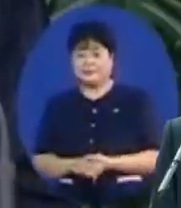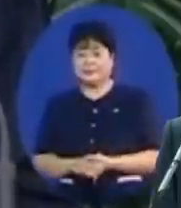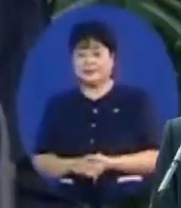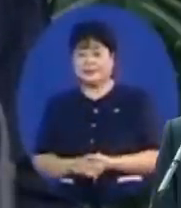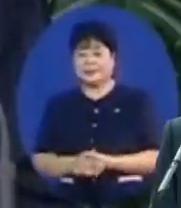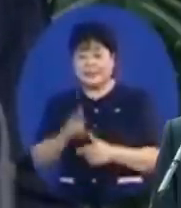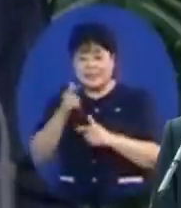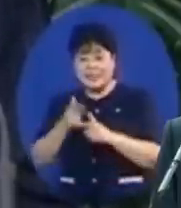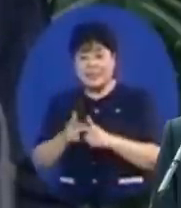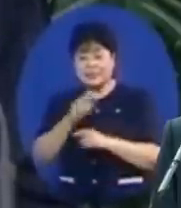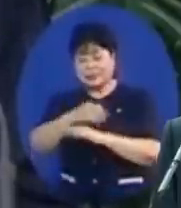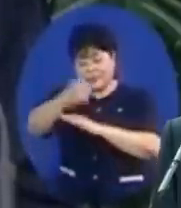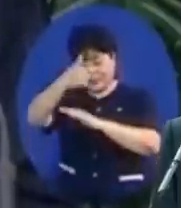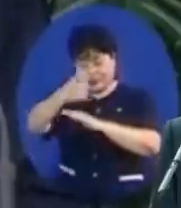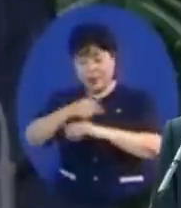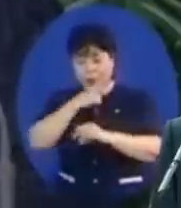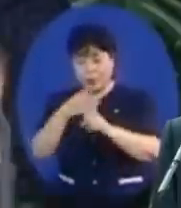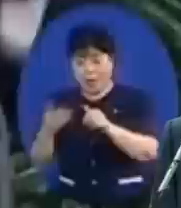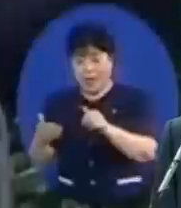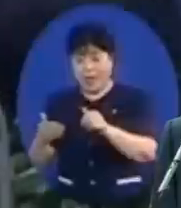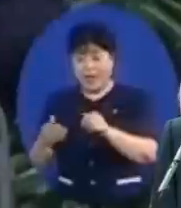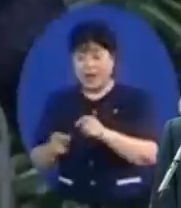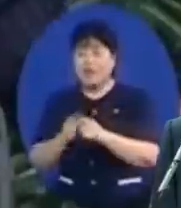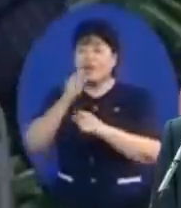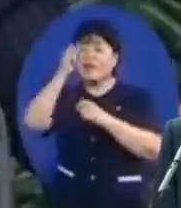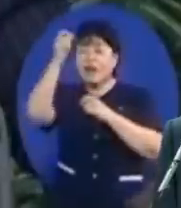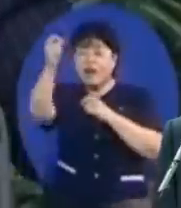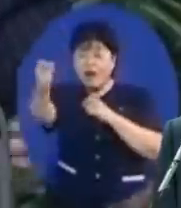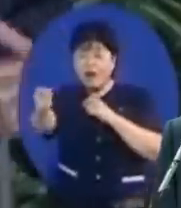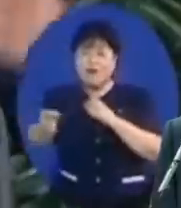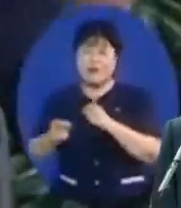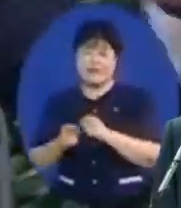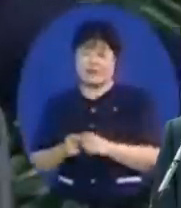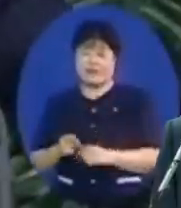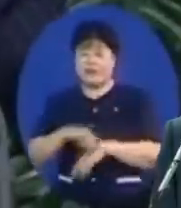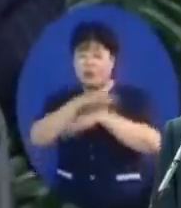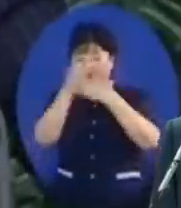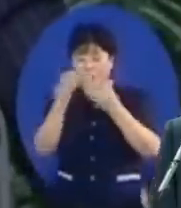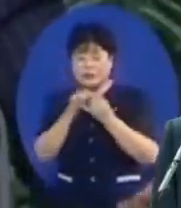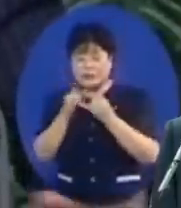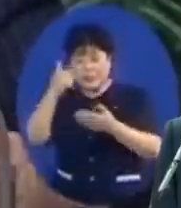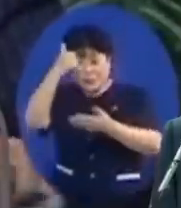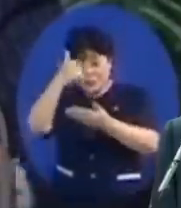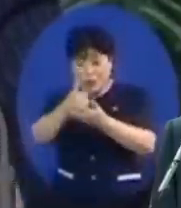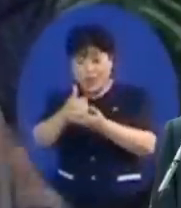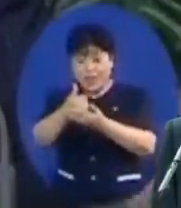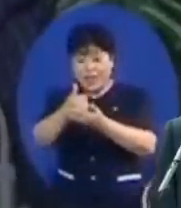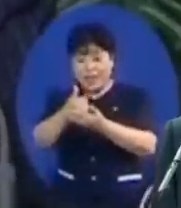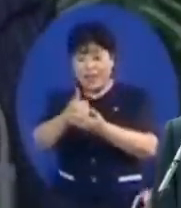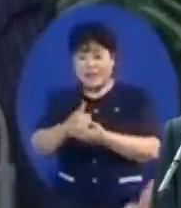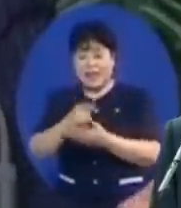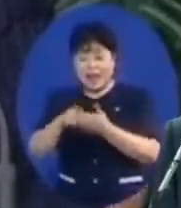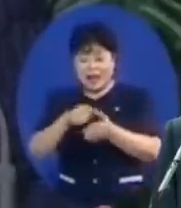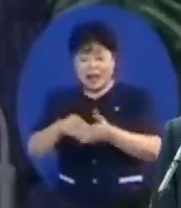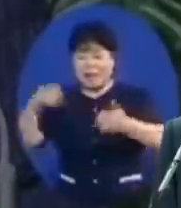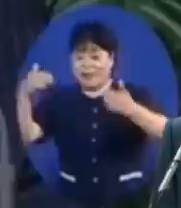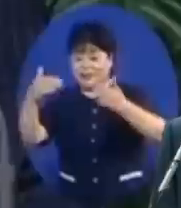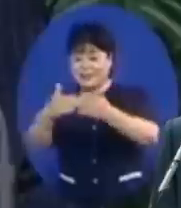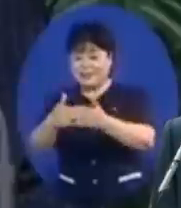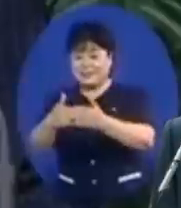그런데 예수 그리스도는 그 보혈로 영원히 모든 인류의 죄를 다 청산해버리기